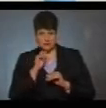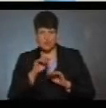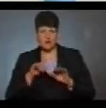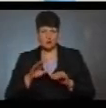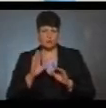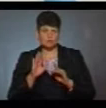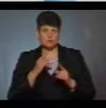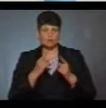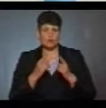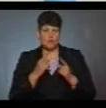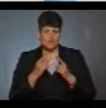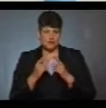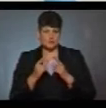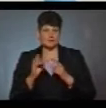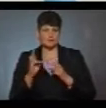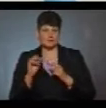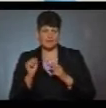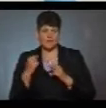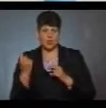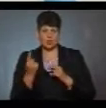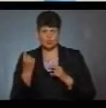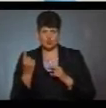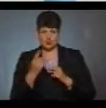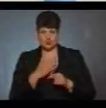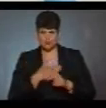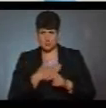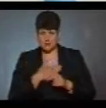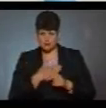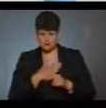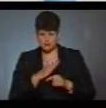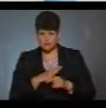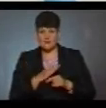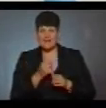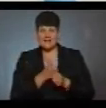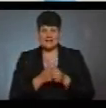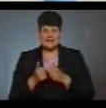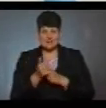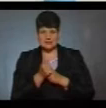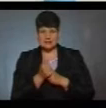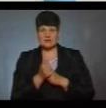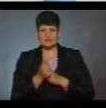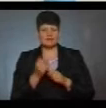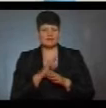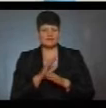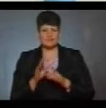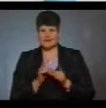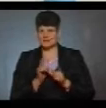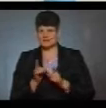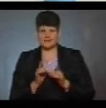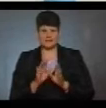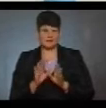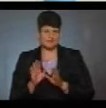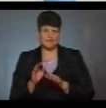будемо говорити на обласному нашому, лідери перегонів не змінились і